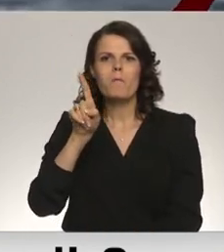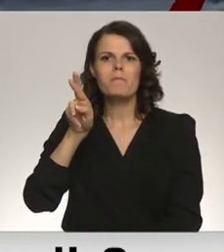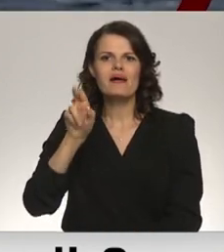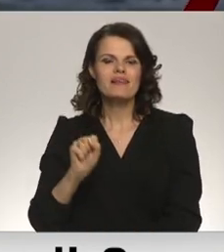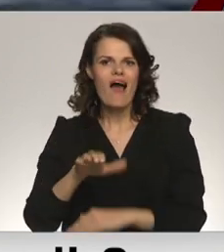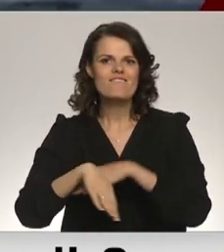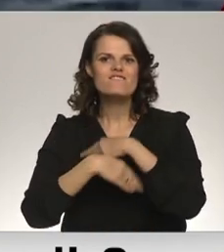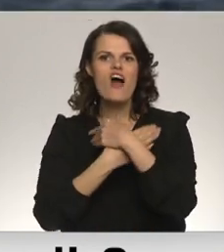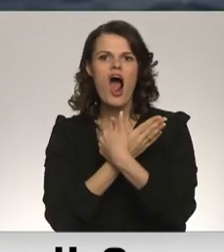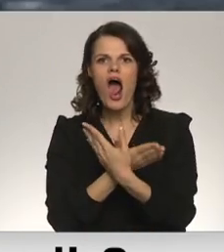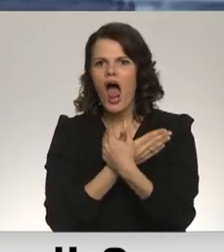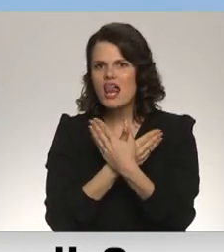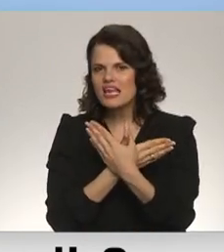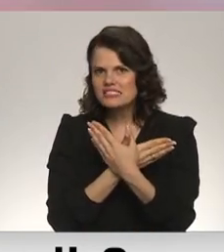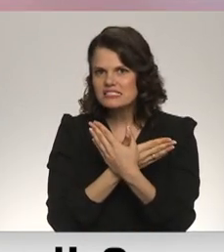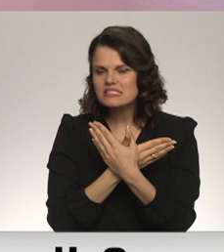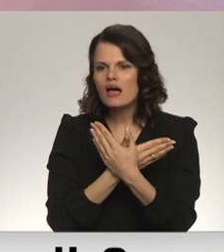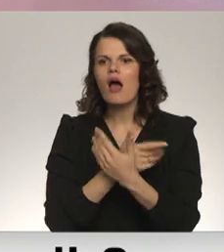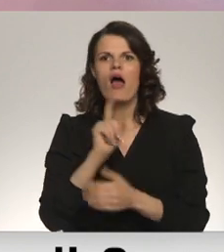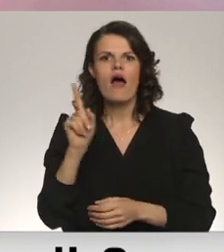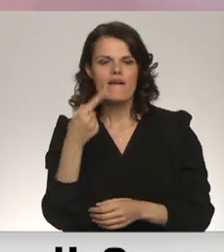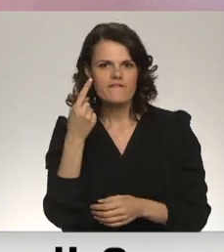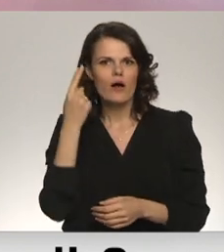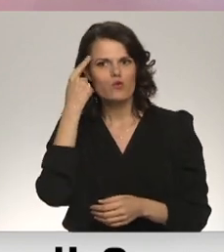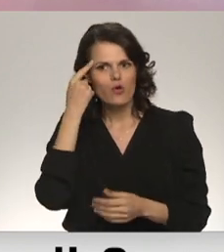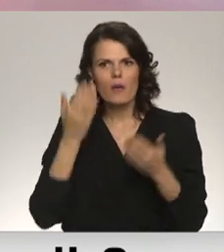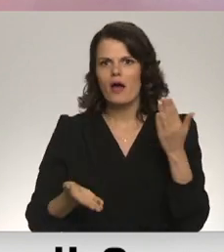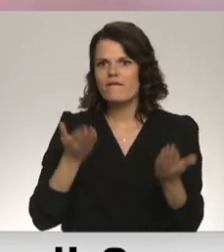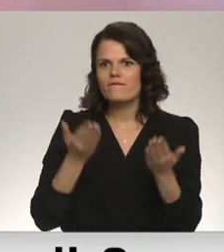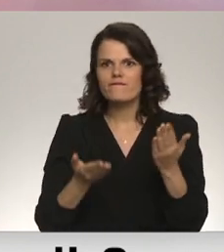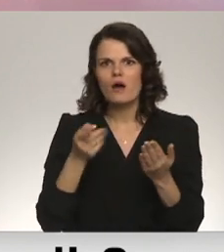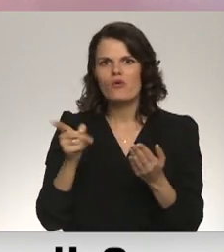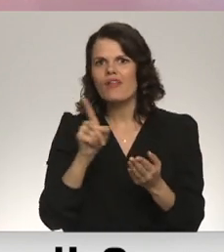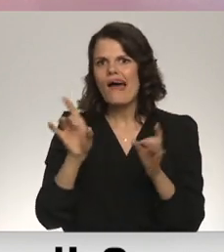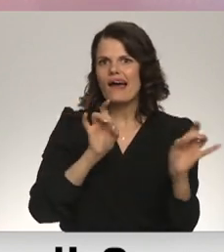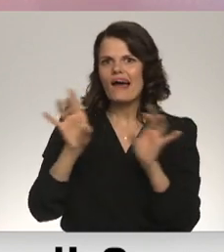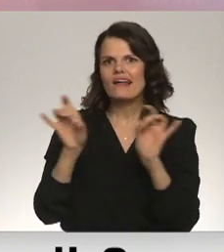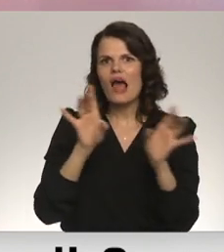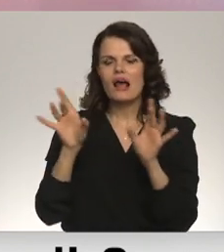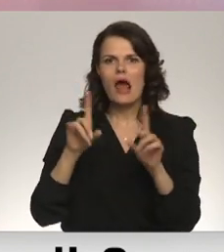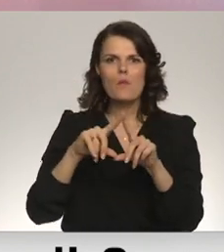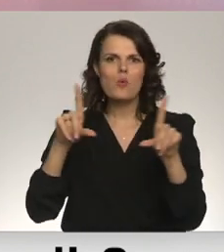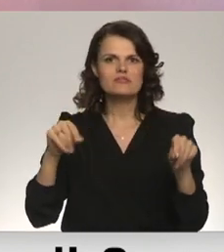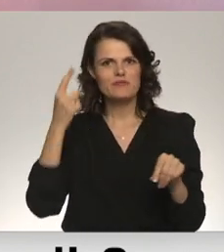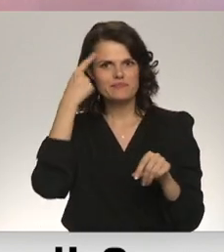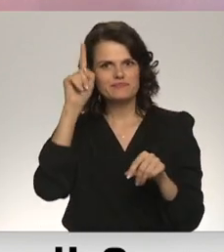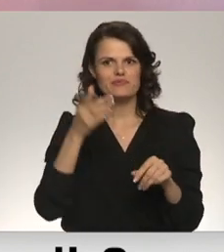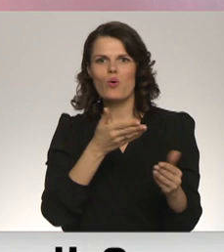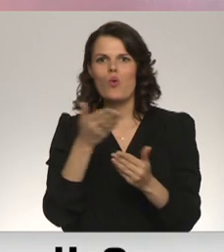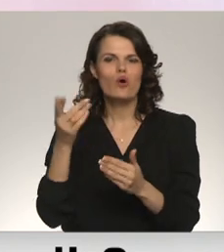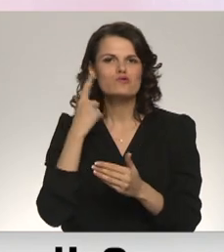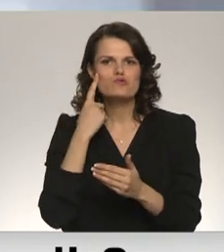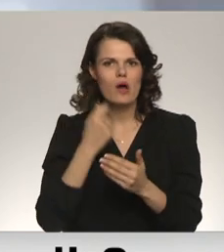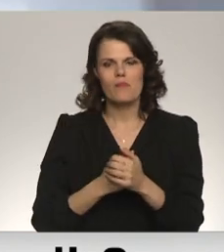dabas aizsardzības pārvaldes eksperts. Vēl ir izskanējuši ziņas, ka varbūt tā ir kāda reklāmas kampaņa kādam uzņēmumam. Ko jūs par to